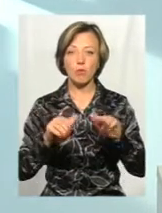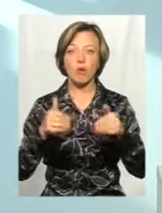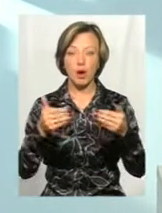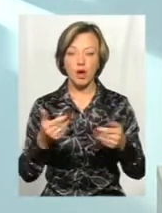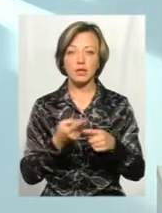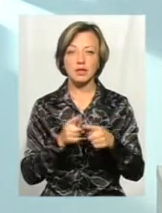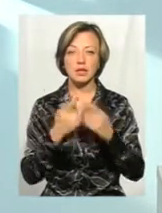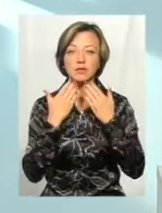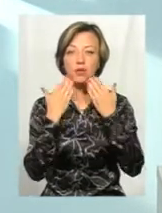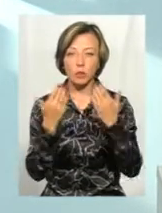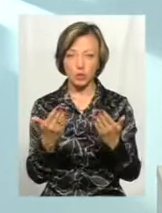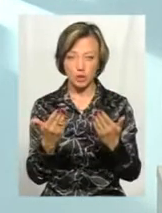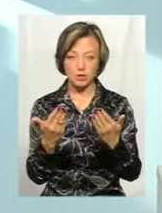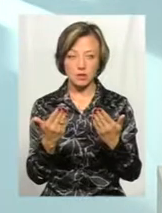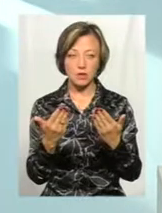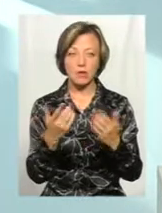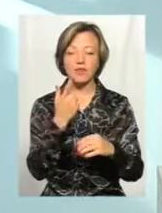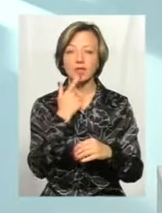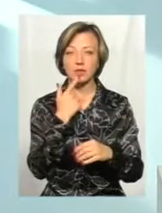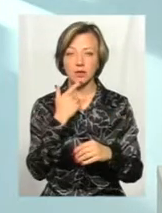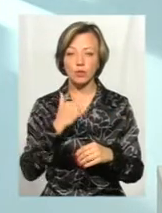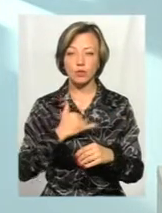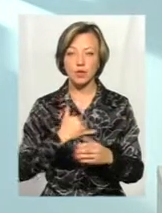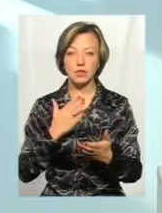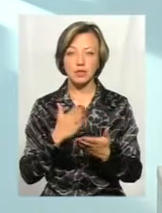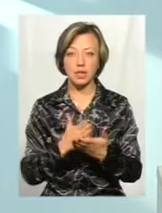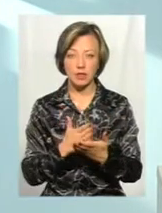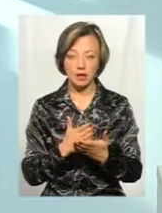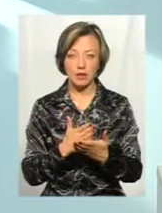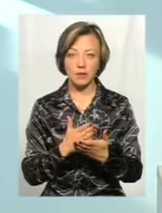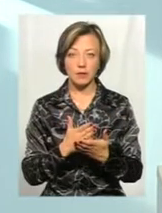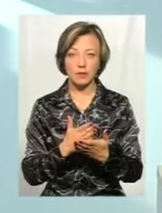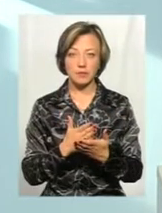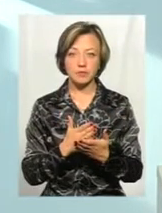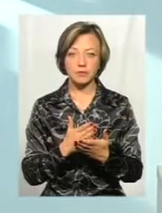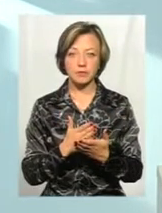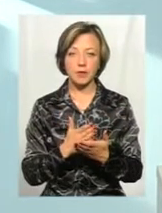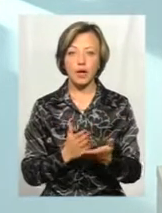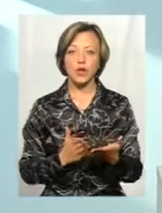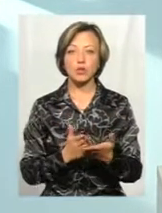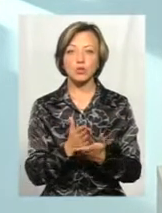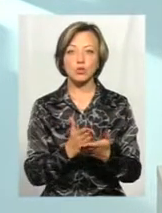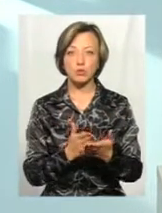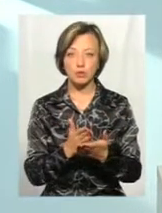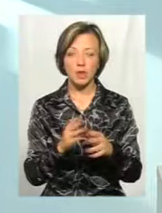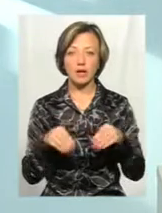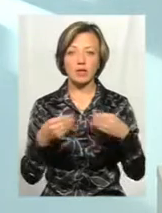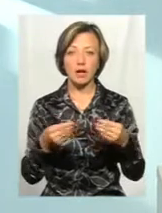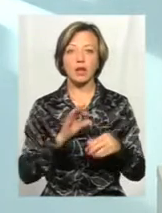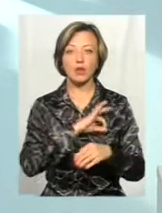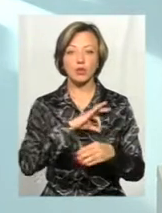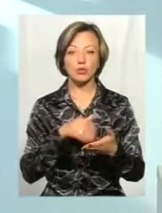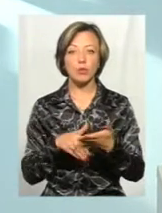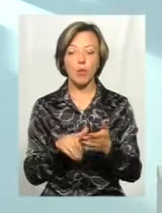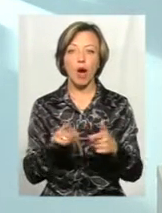це звернутися в Красилові. У нас є відповідна служба надання правової